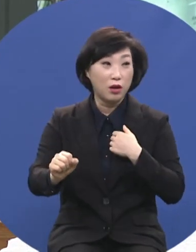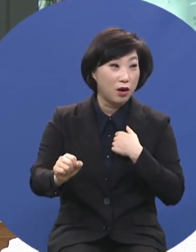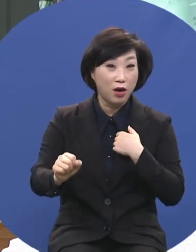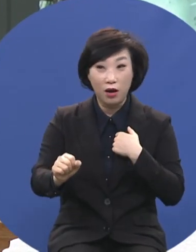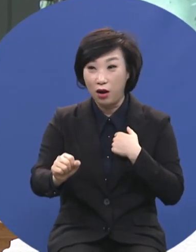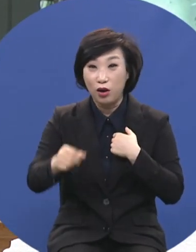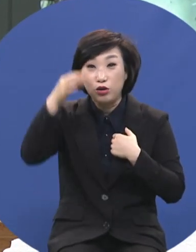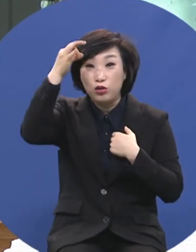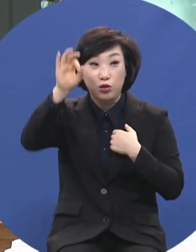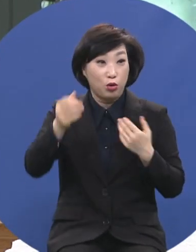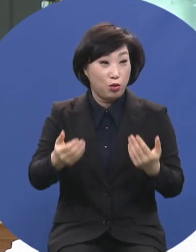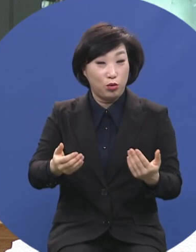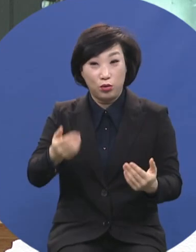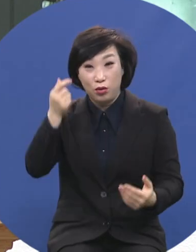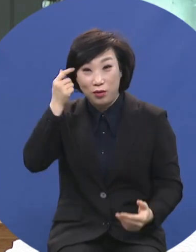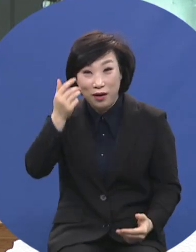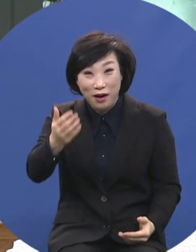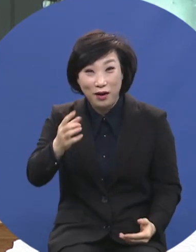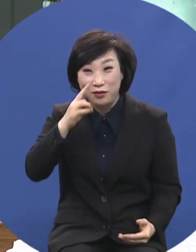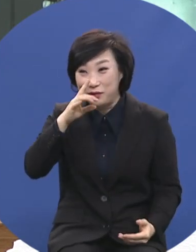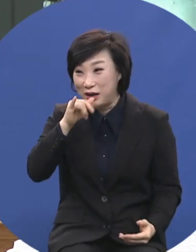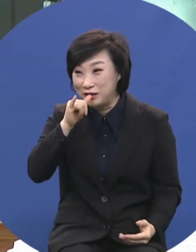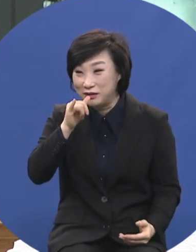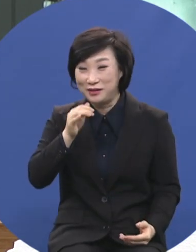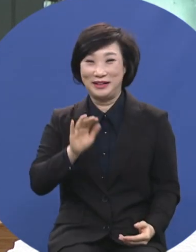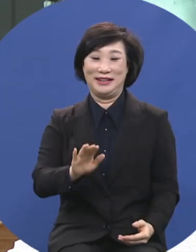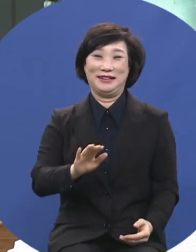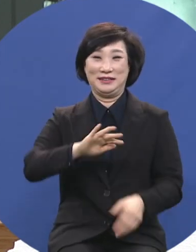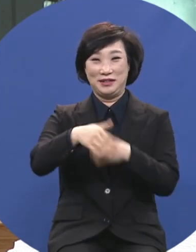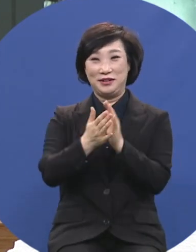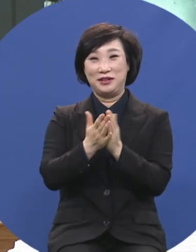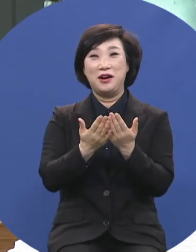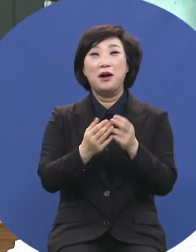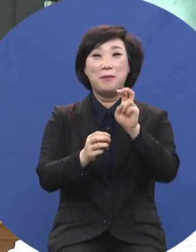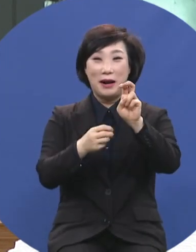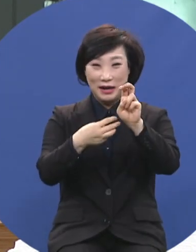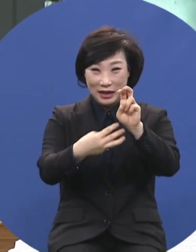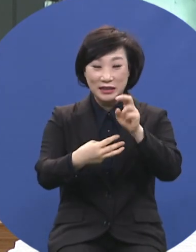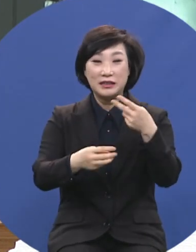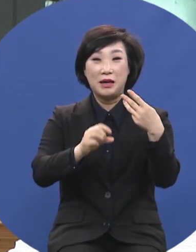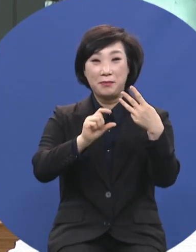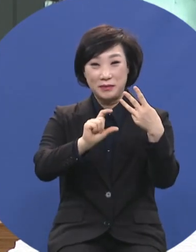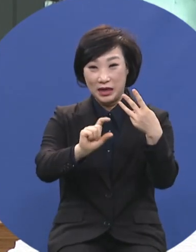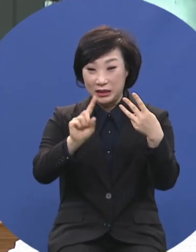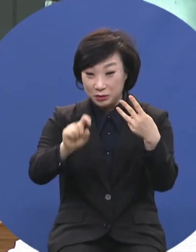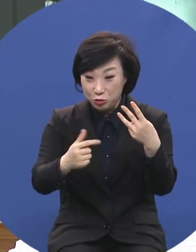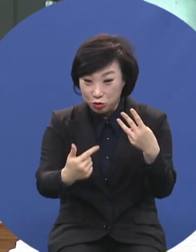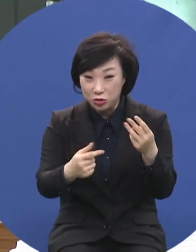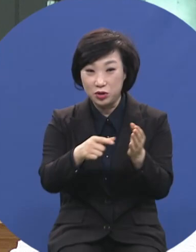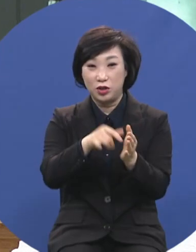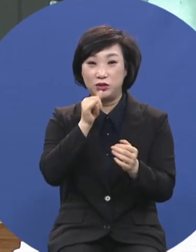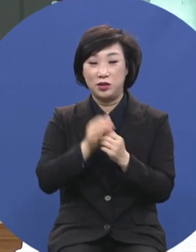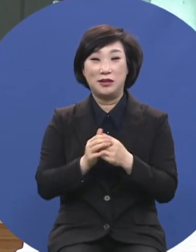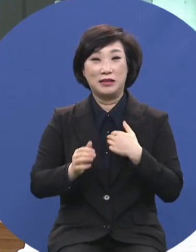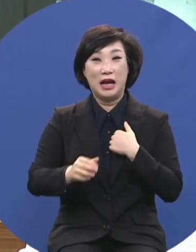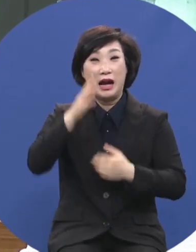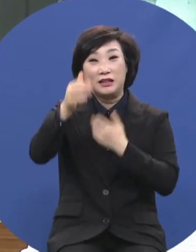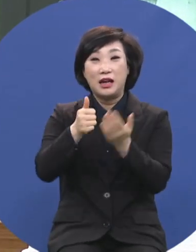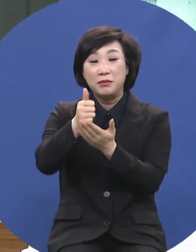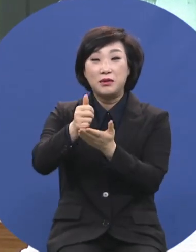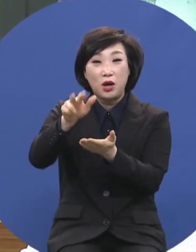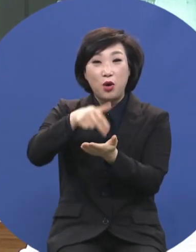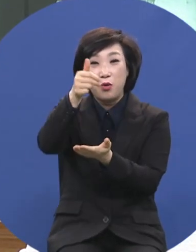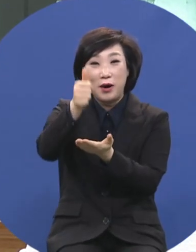어떻게 인정하느냐? 말라기 3장 16절에 나 여호와는